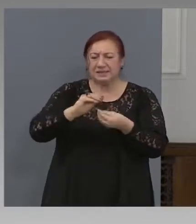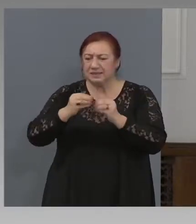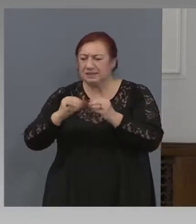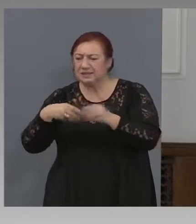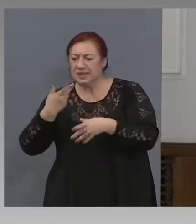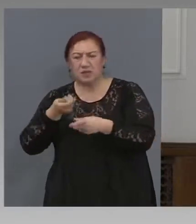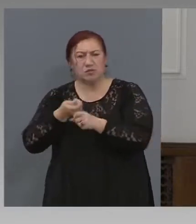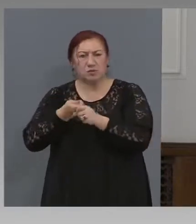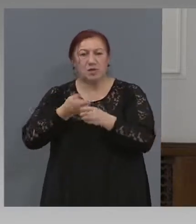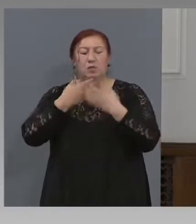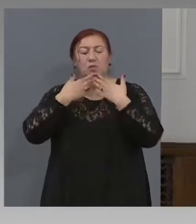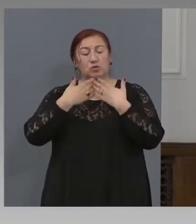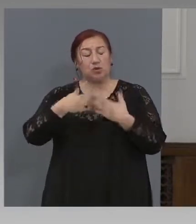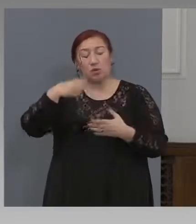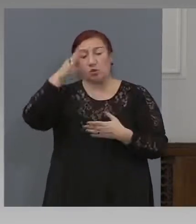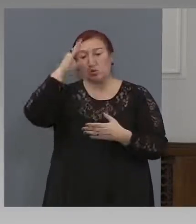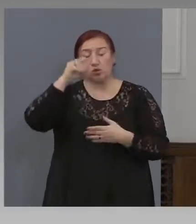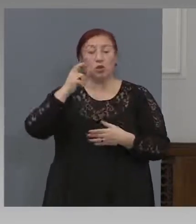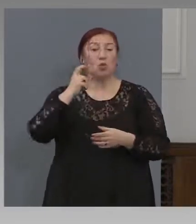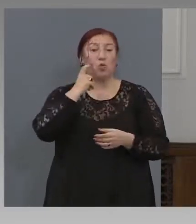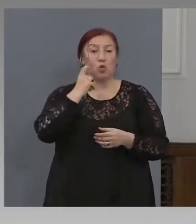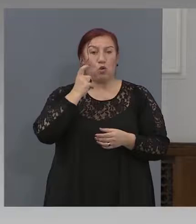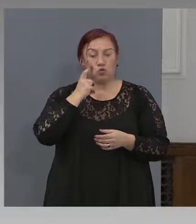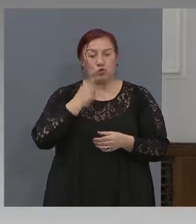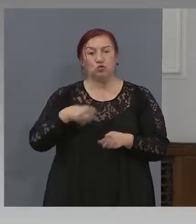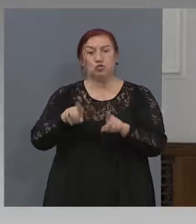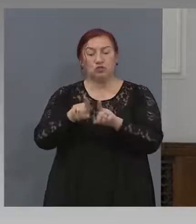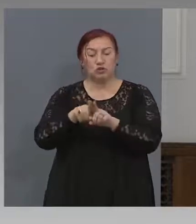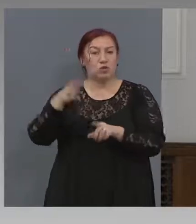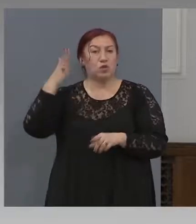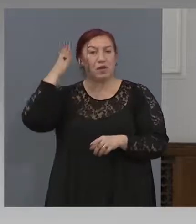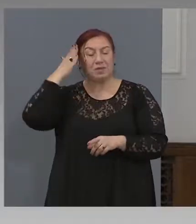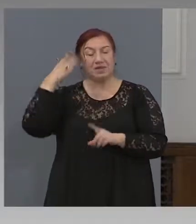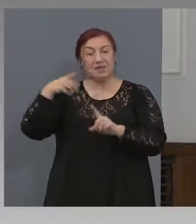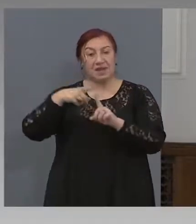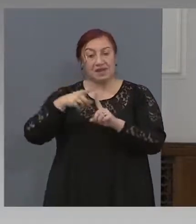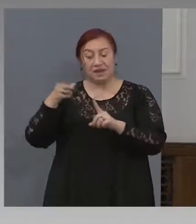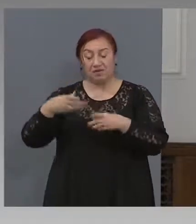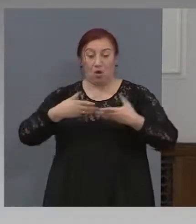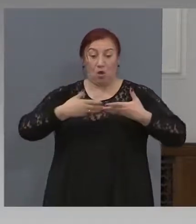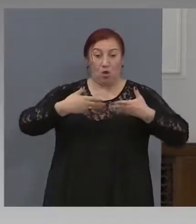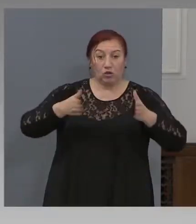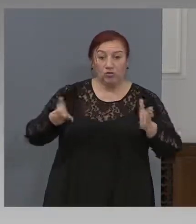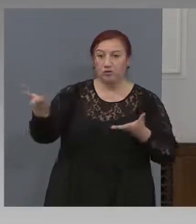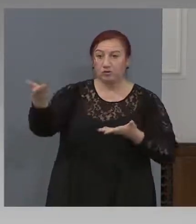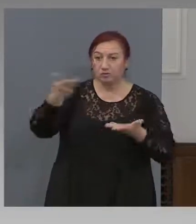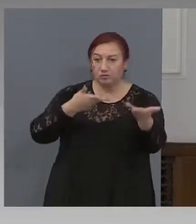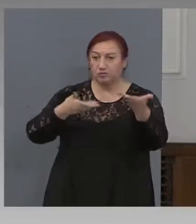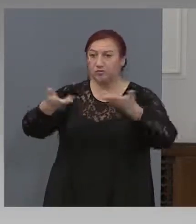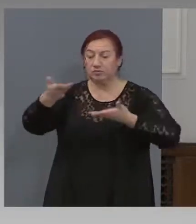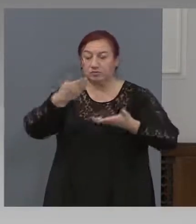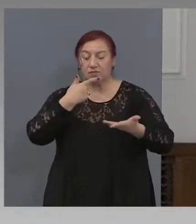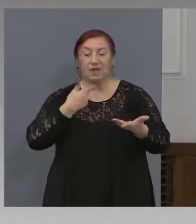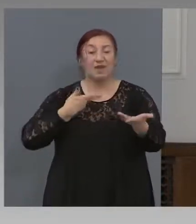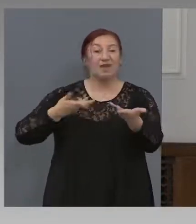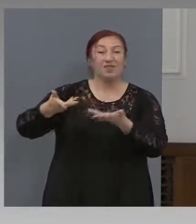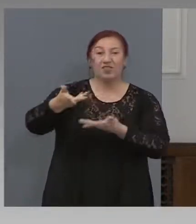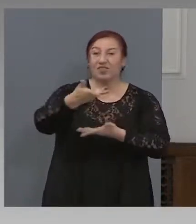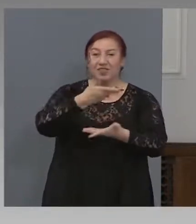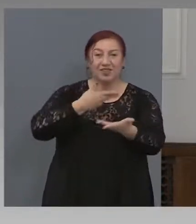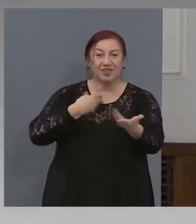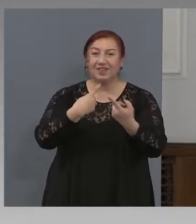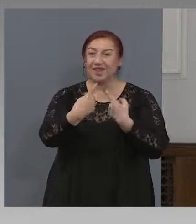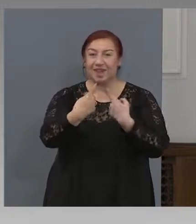и на господин Бойко Борисов, и на госпожа Танева, че са отворени, защото в дискусия, в диалог ние можем да намерим